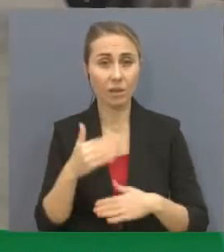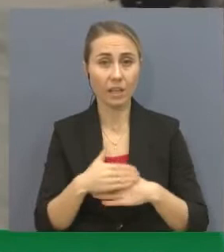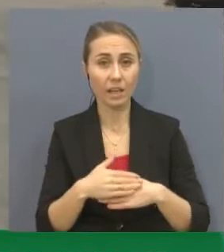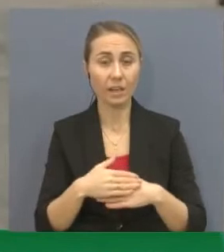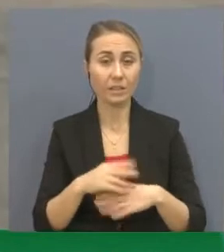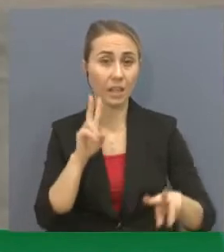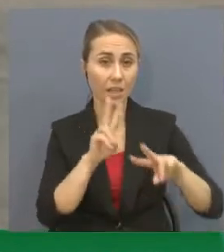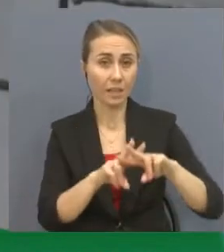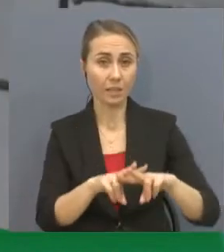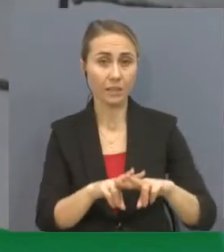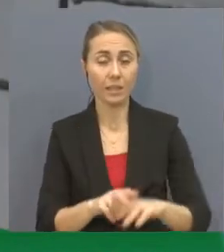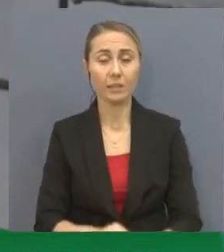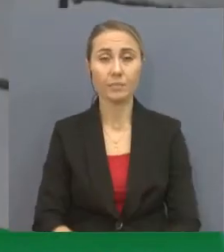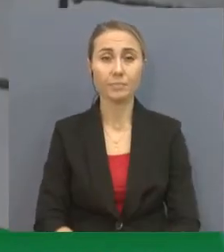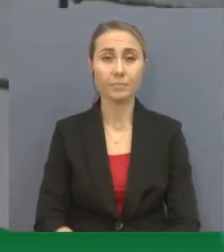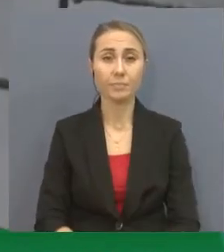изоляторах